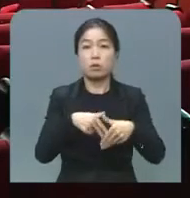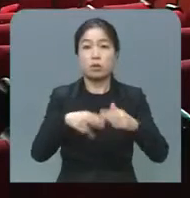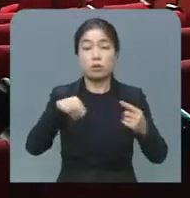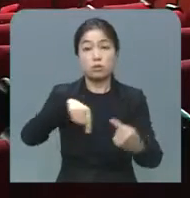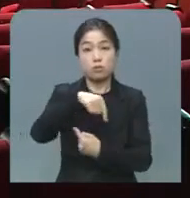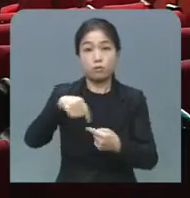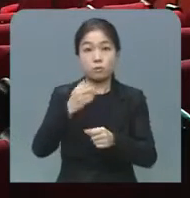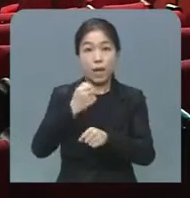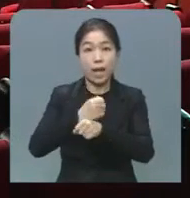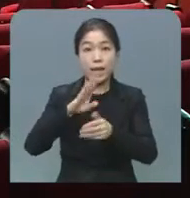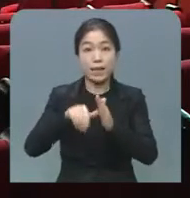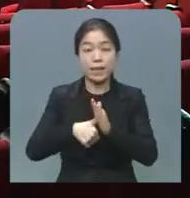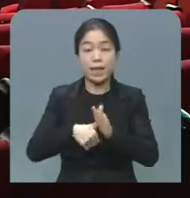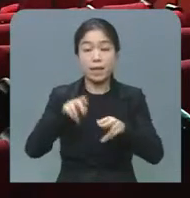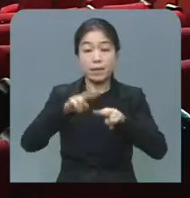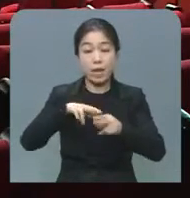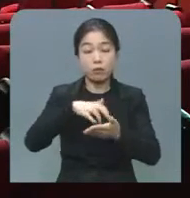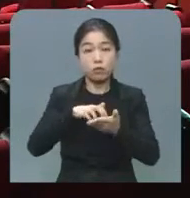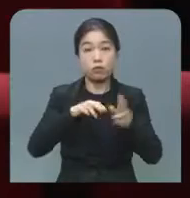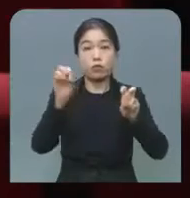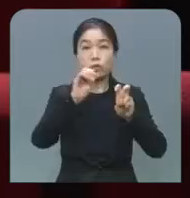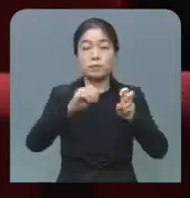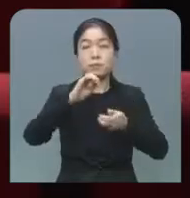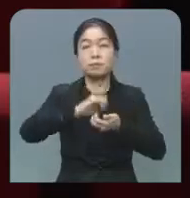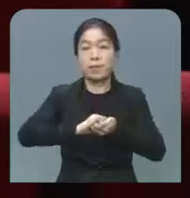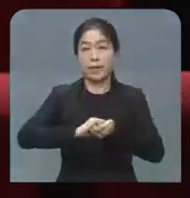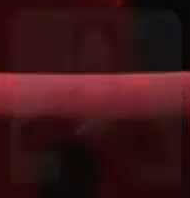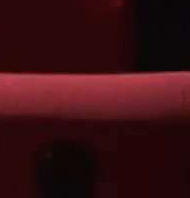좌석수 20% 이내로 제한됩니다